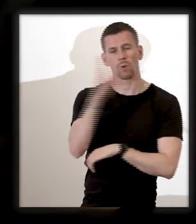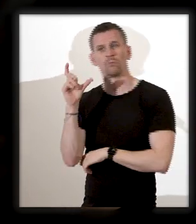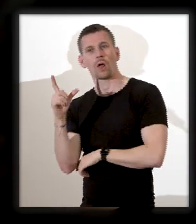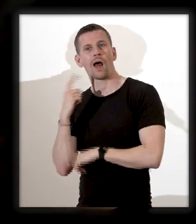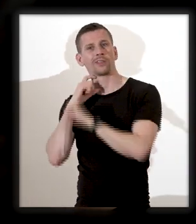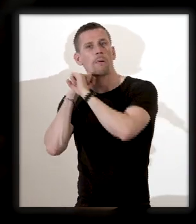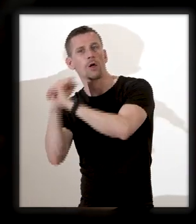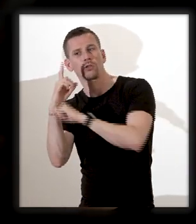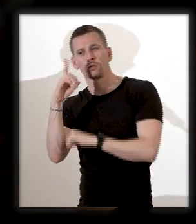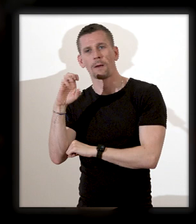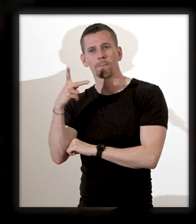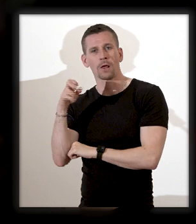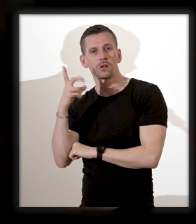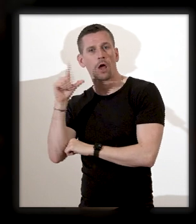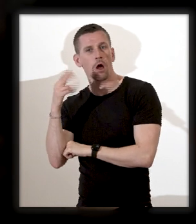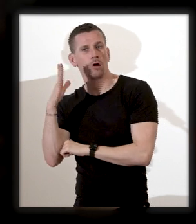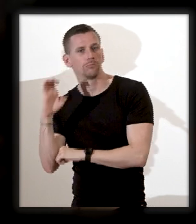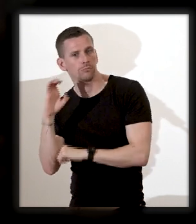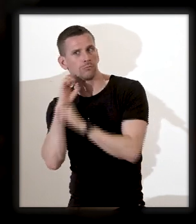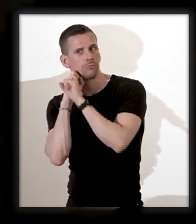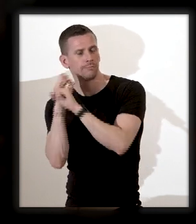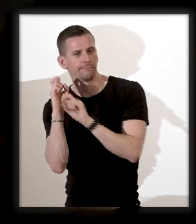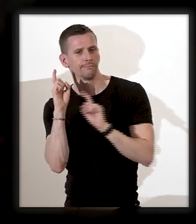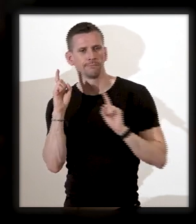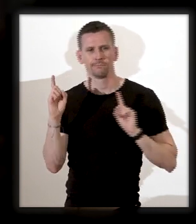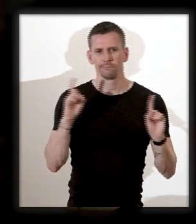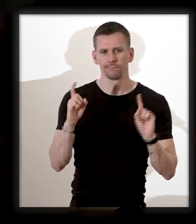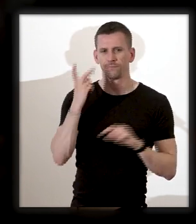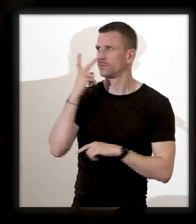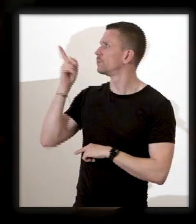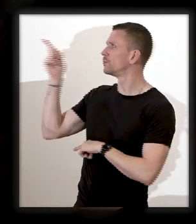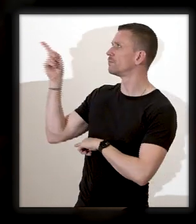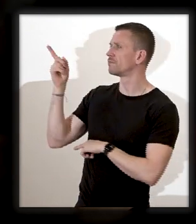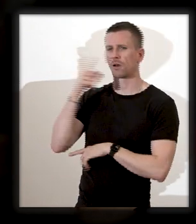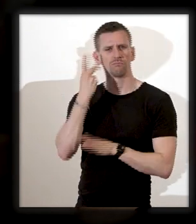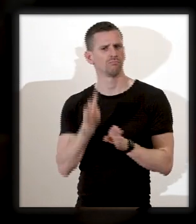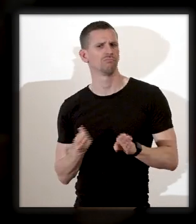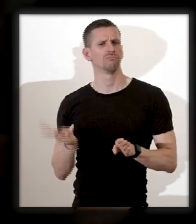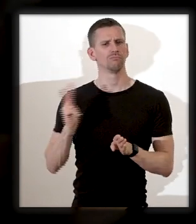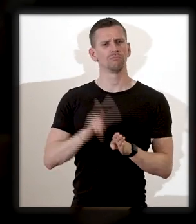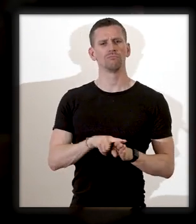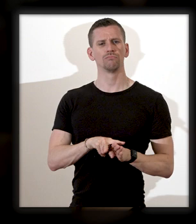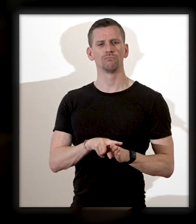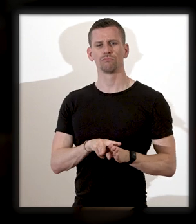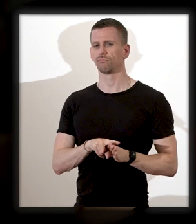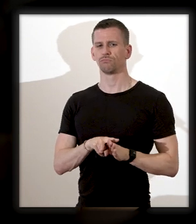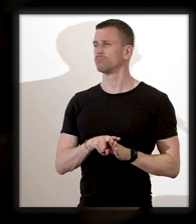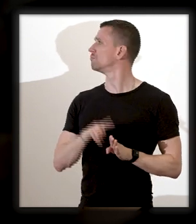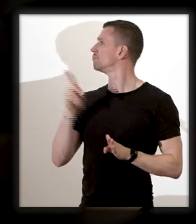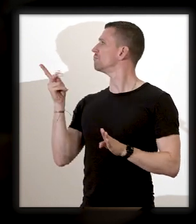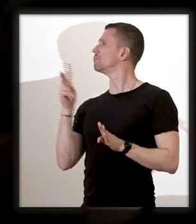équestre, celui d'un homme dont le statut, contrairement à toute apparence, est